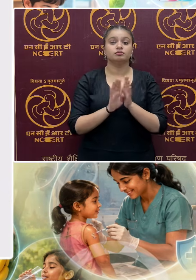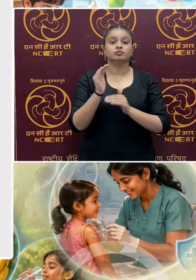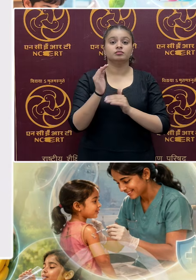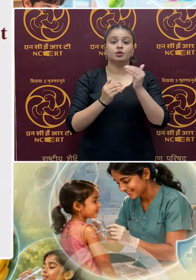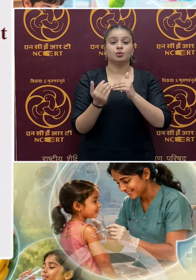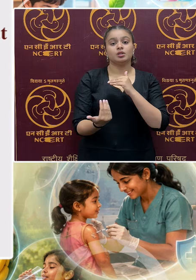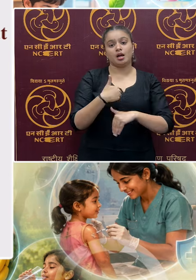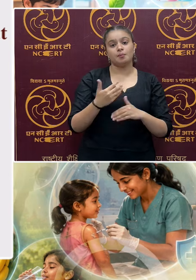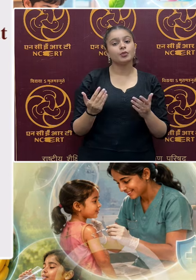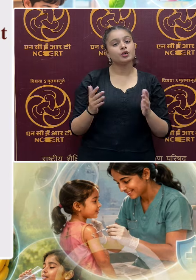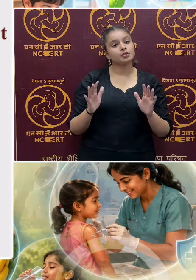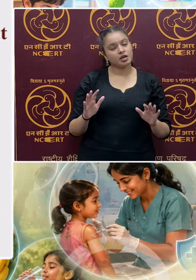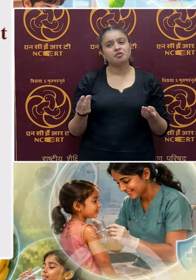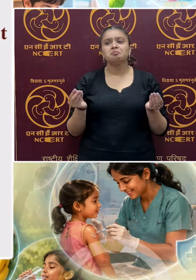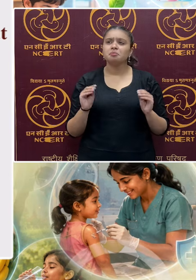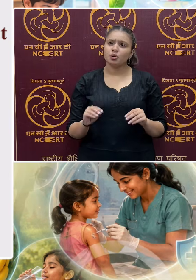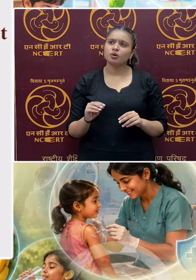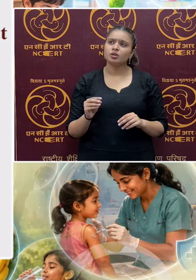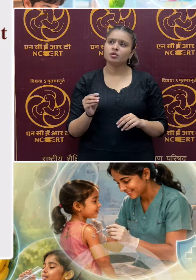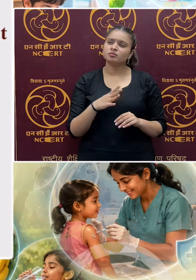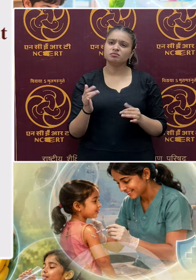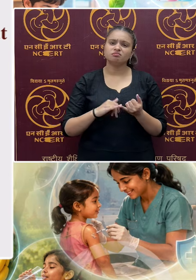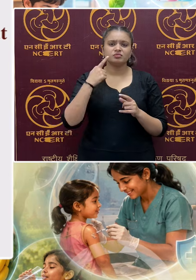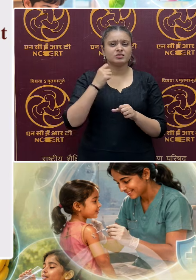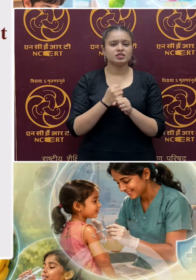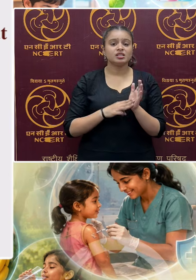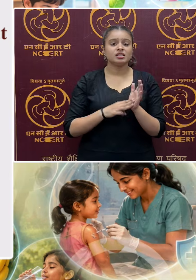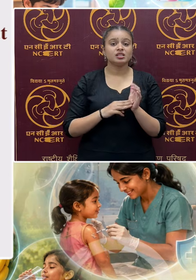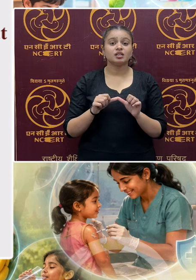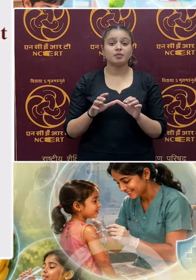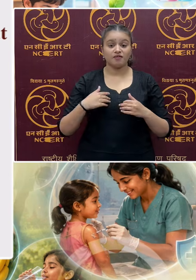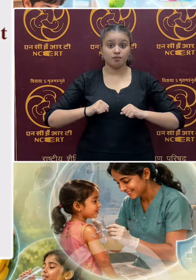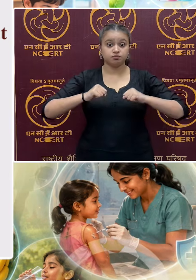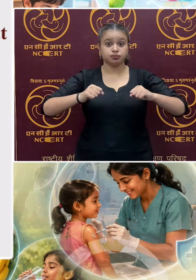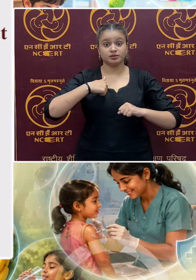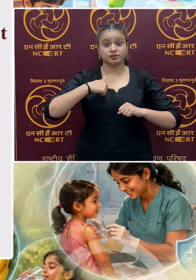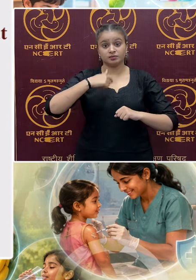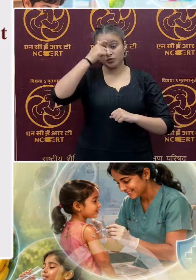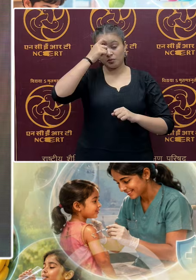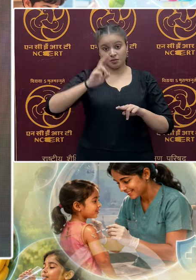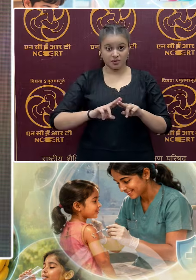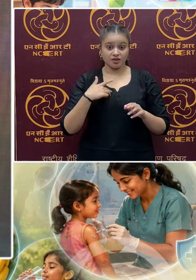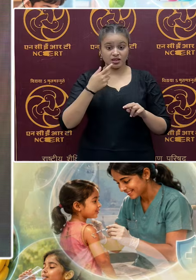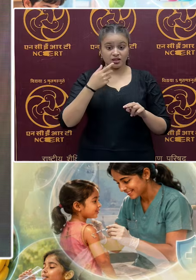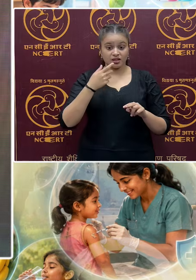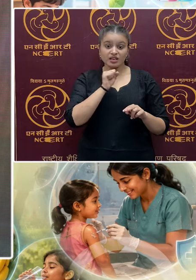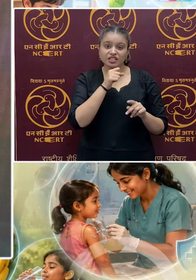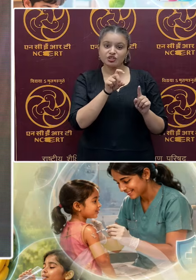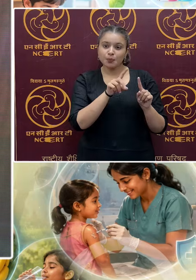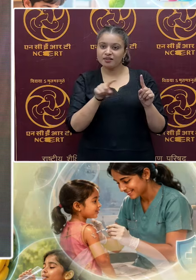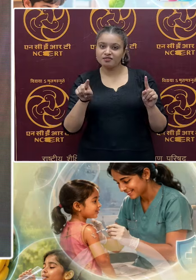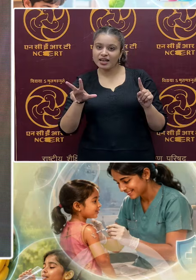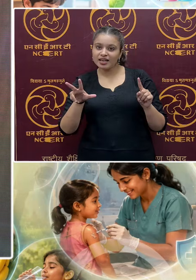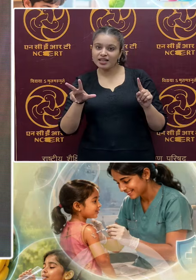है। इसके अलावा देयर इज़ लॉट ऑफ स्टिग्मा अटैच, स्पेशली वेट रिलेटेड प्रॉब्लम्स। अगर हम एडोलेसेंस से अगर हम